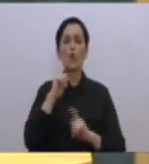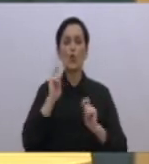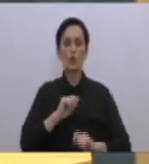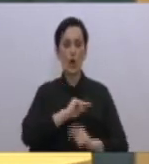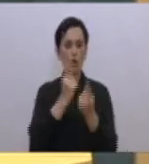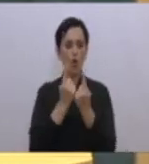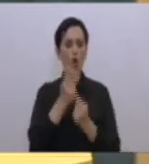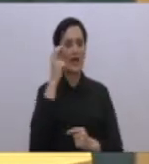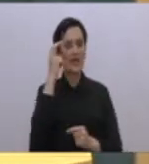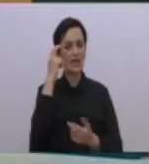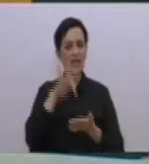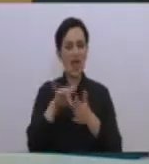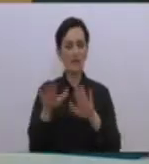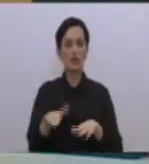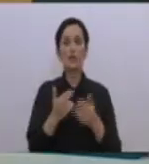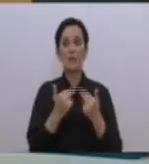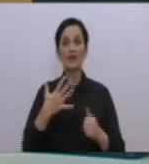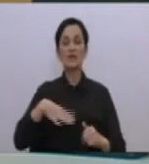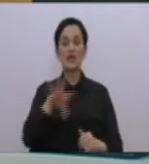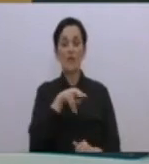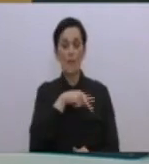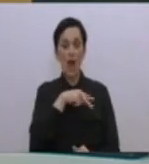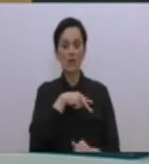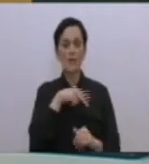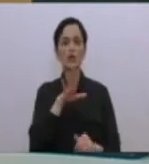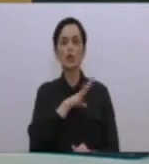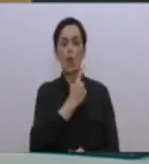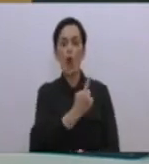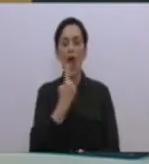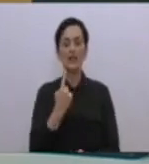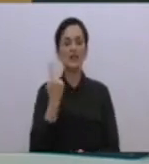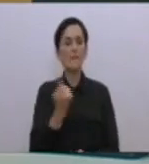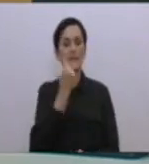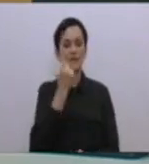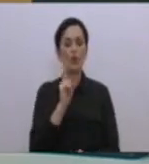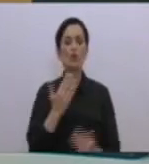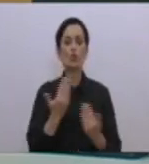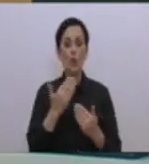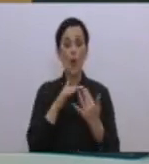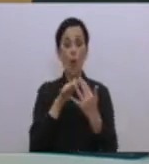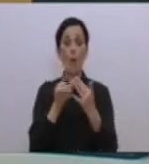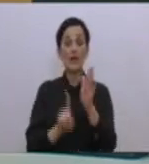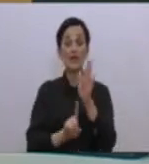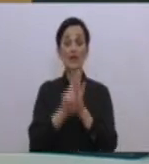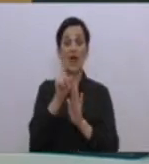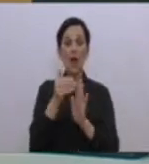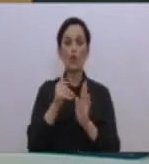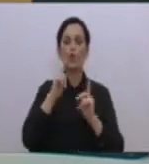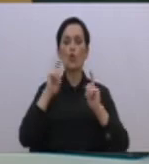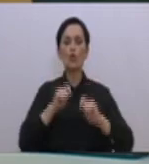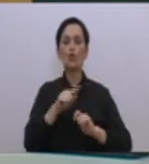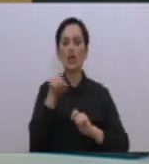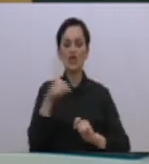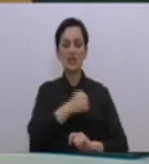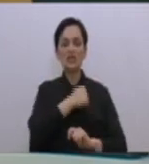კოლეგებს კიევში. Აგრეთვე, საქართველოს პარლამენტი იყო ერთ-ერთი პირველი, რომელმაც ომის დაწყებამდე უკრაინაში შესაძლო